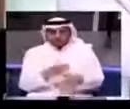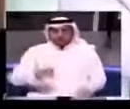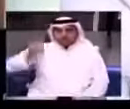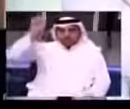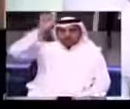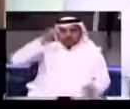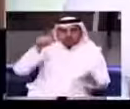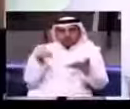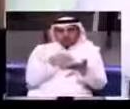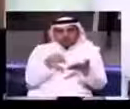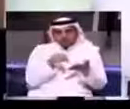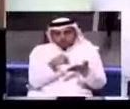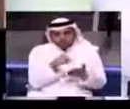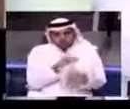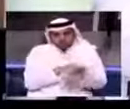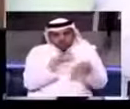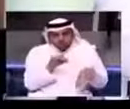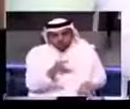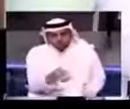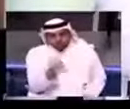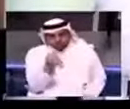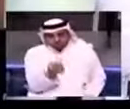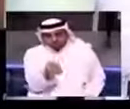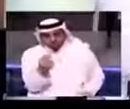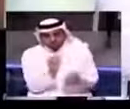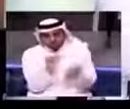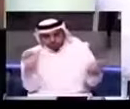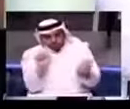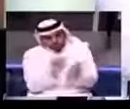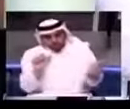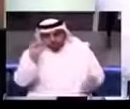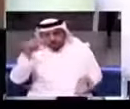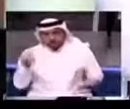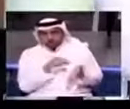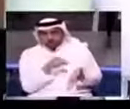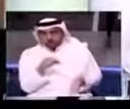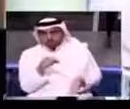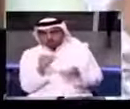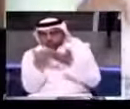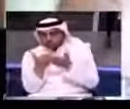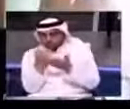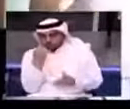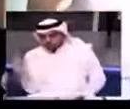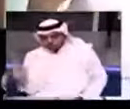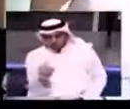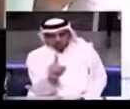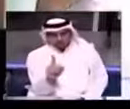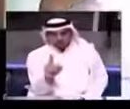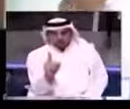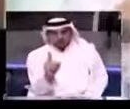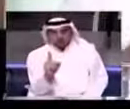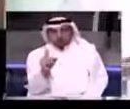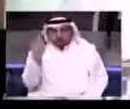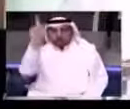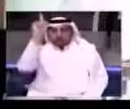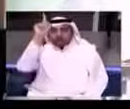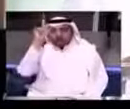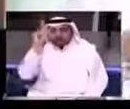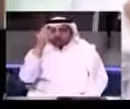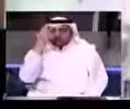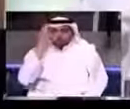العرش كتب إنه فلان يطلع وفلان ما يطلع، خلي الناس ينفعونك. وأنا أعلم من كلام جميل سمعناه تو قال بعد